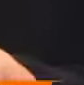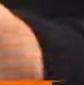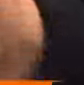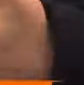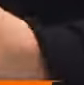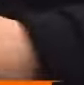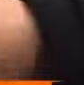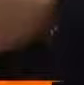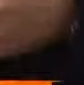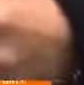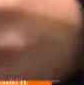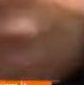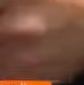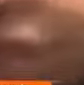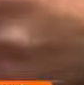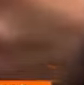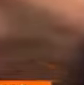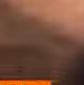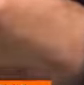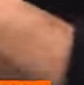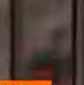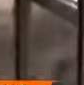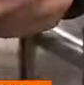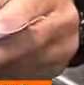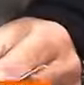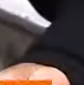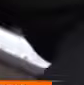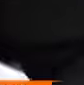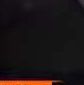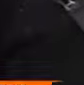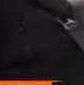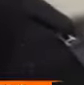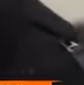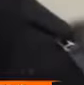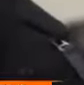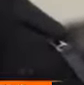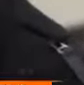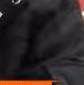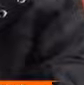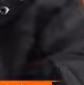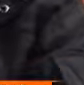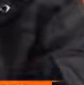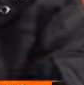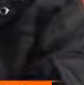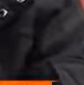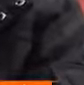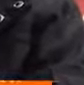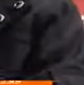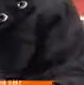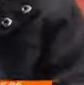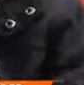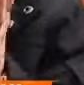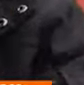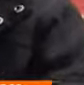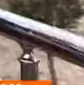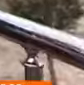İhtiyacı olan parayı tefeciden almaya kalktı, her şeyini kaptırdı. Üstelik benzer durumda 100'e yakın kişi var. Her şeyimizi kaybettik. Hiçbir şeyimiz